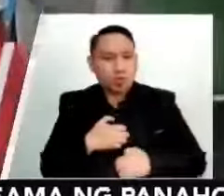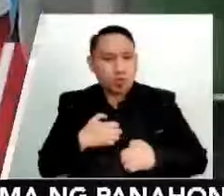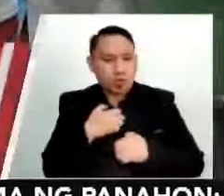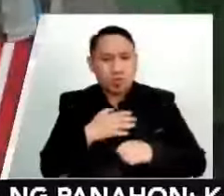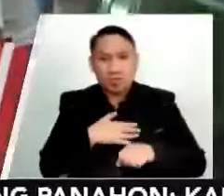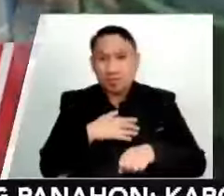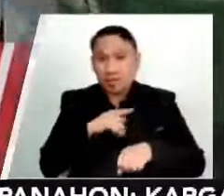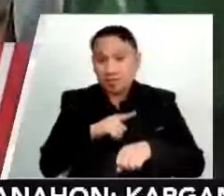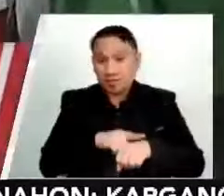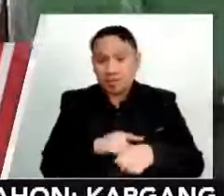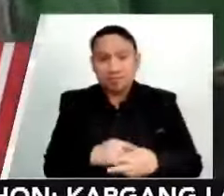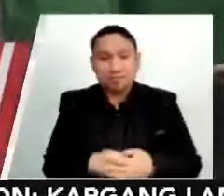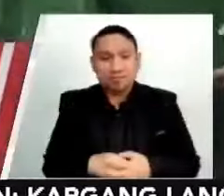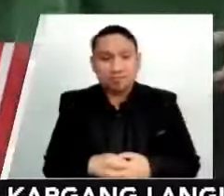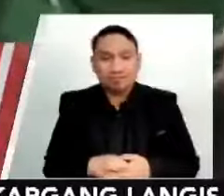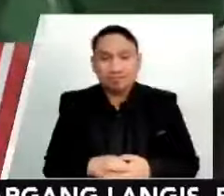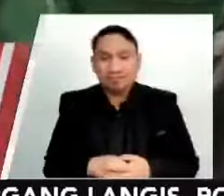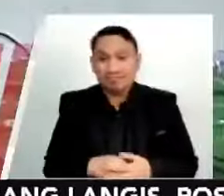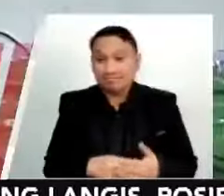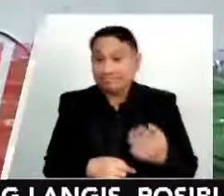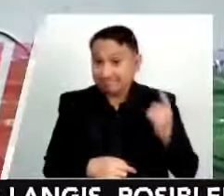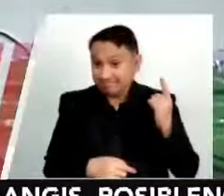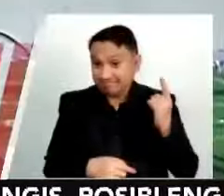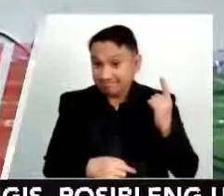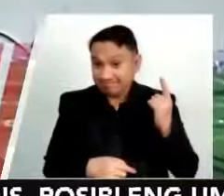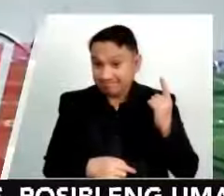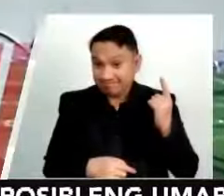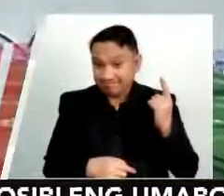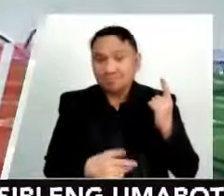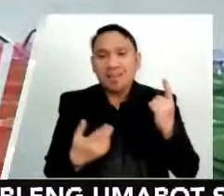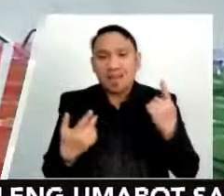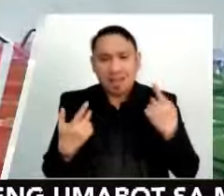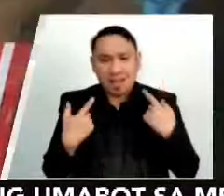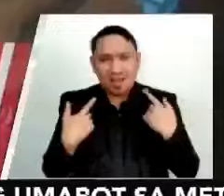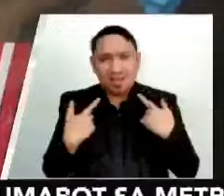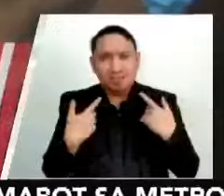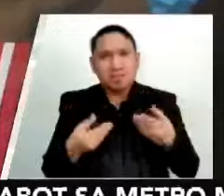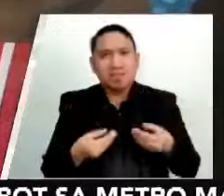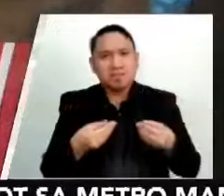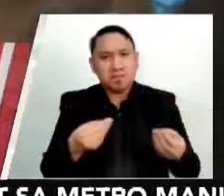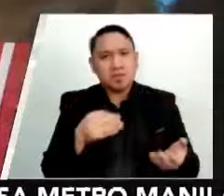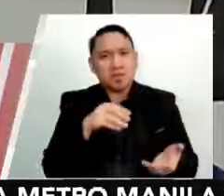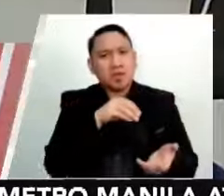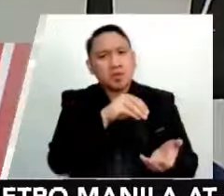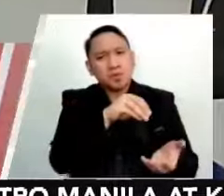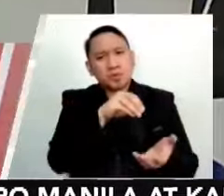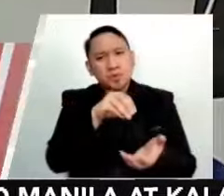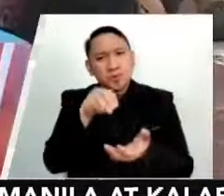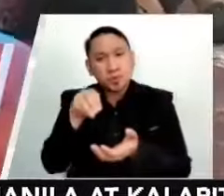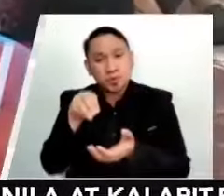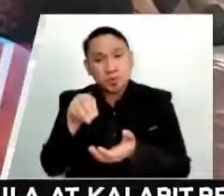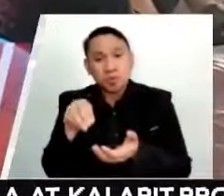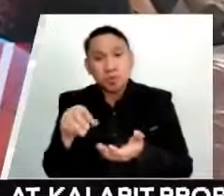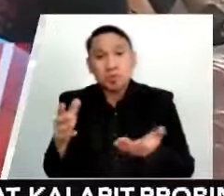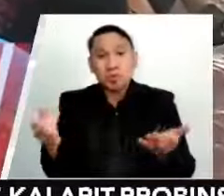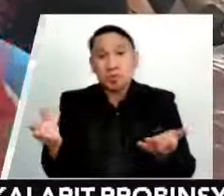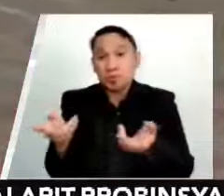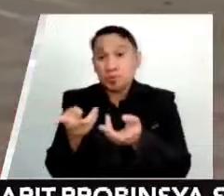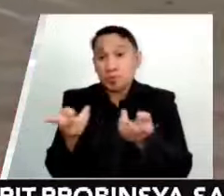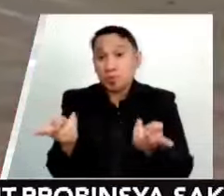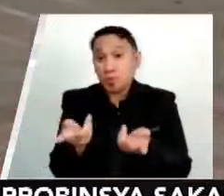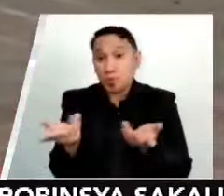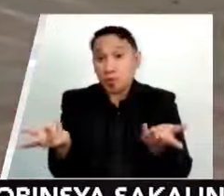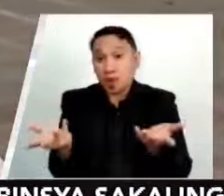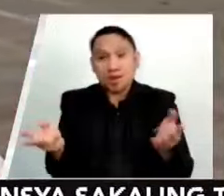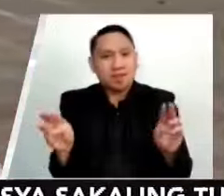Evangelista at ilang Senate spouses namigay ng relief goods sa isang evacuation center sa Marikina.